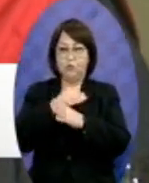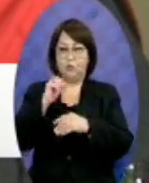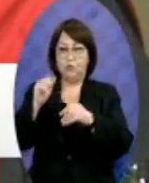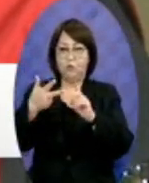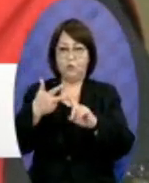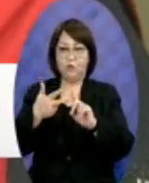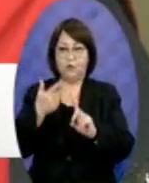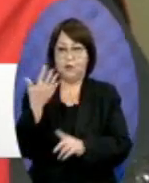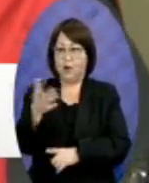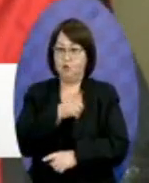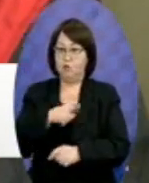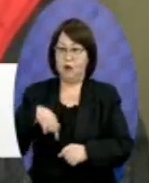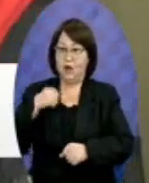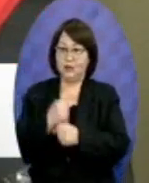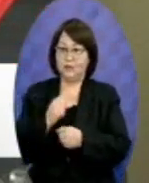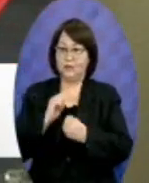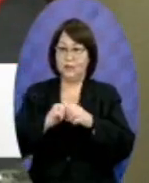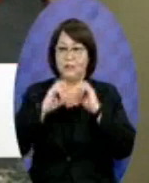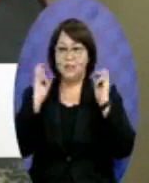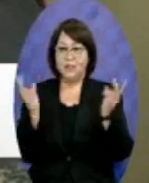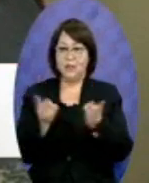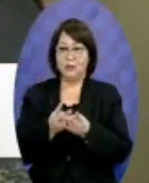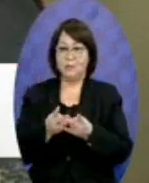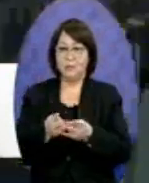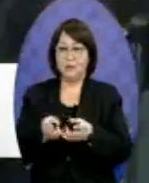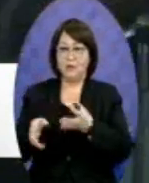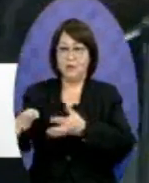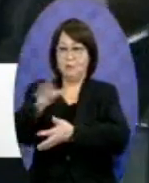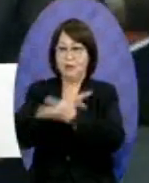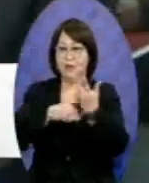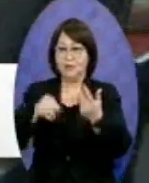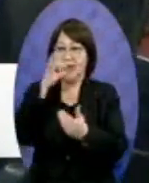хүн. Та нийгмийн хямралаас бити хонжооч гэдэг зүйл.